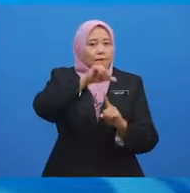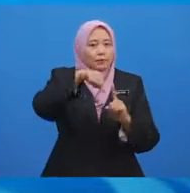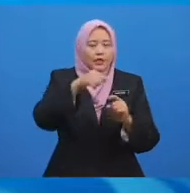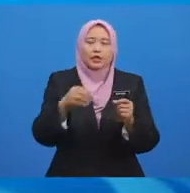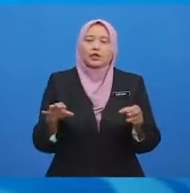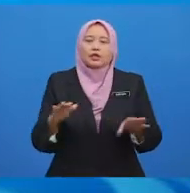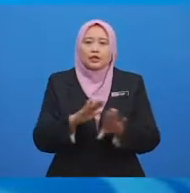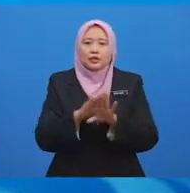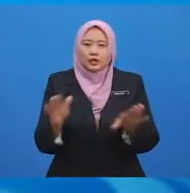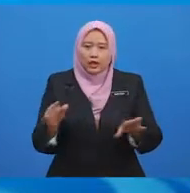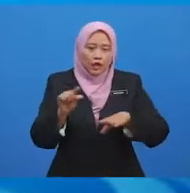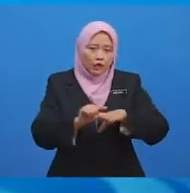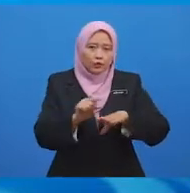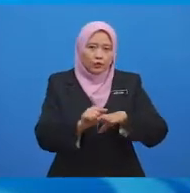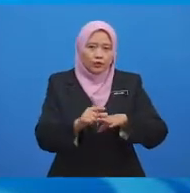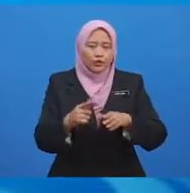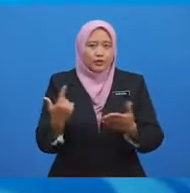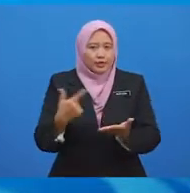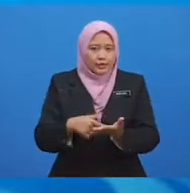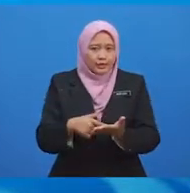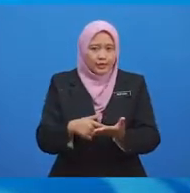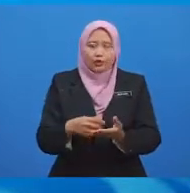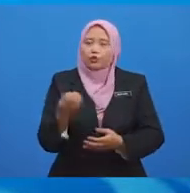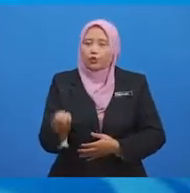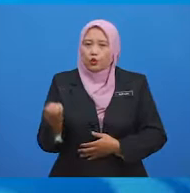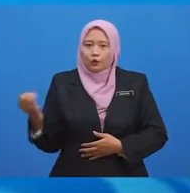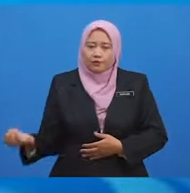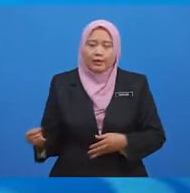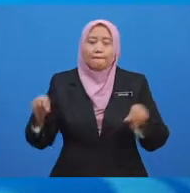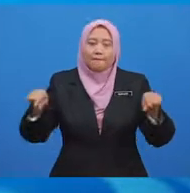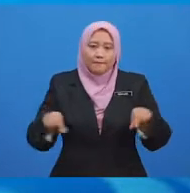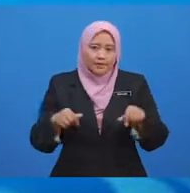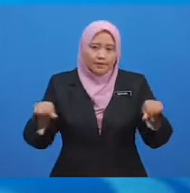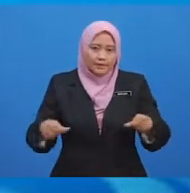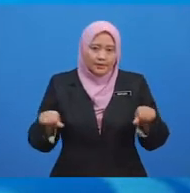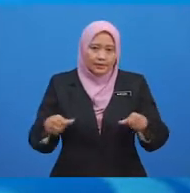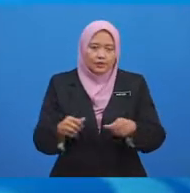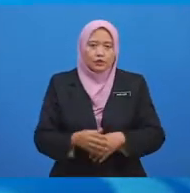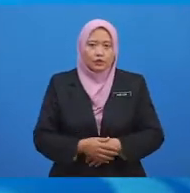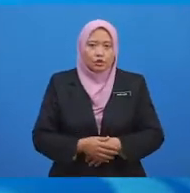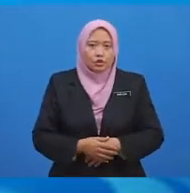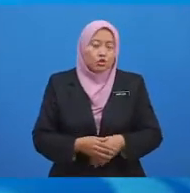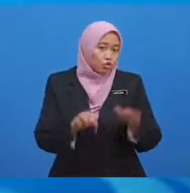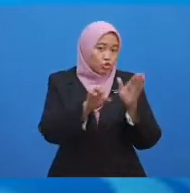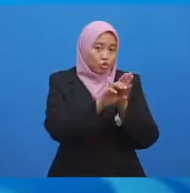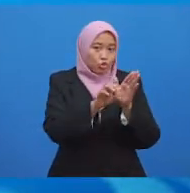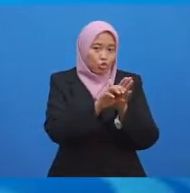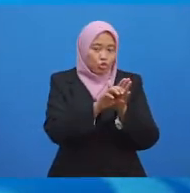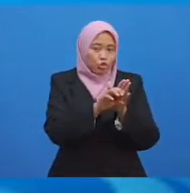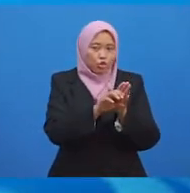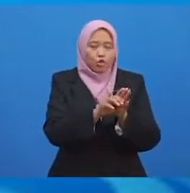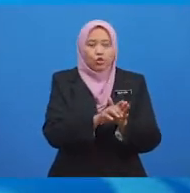lagi sebagai objek masakan. Misalnya, menggunakan kuali ini